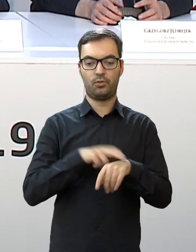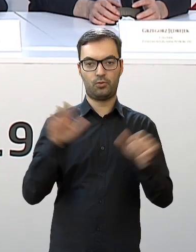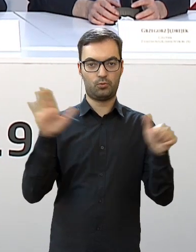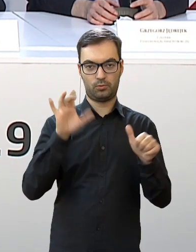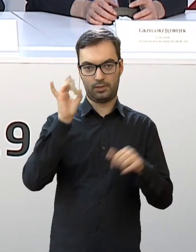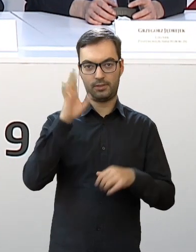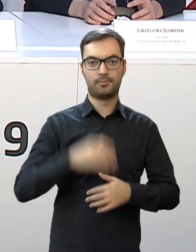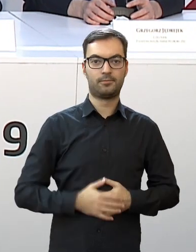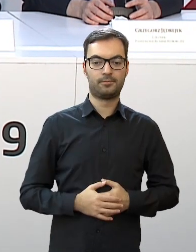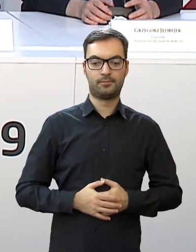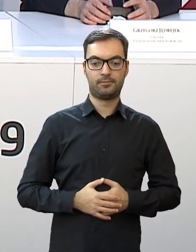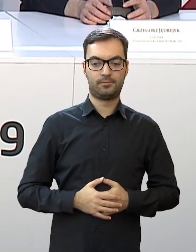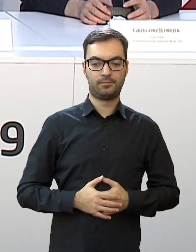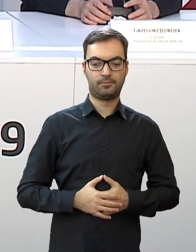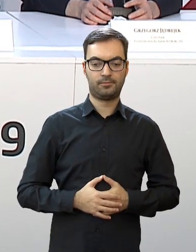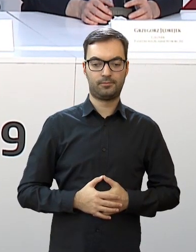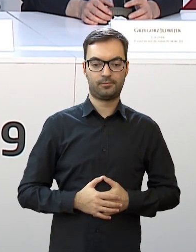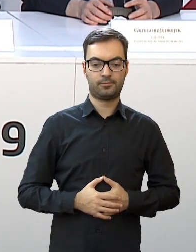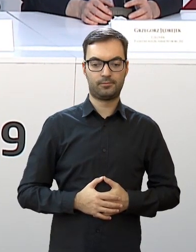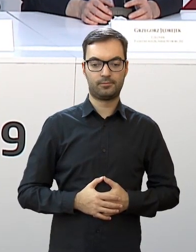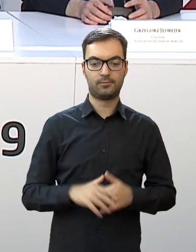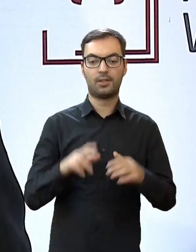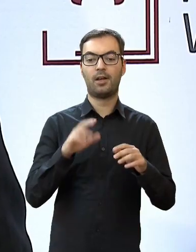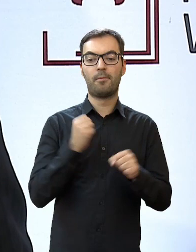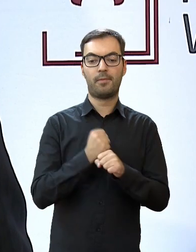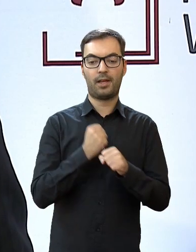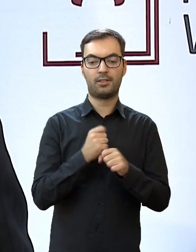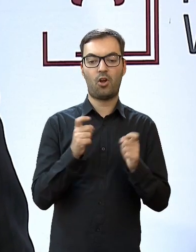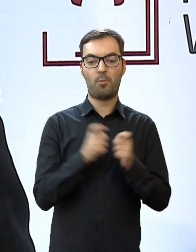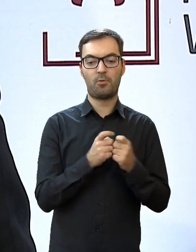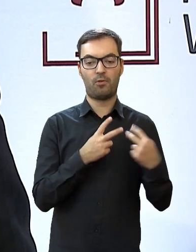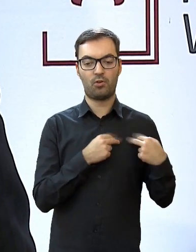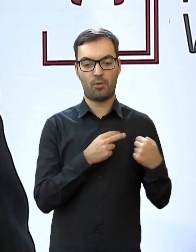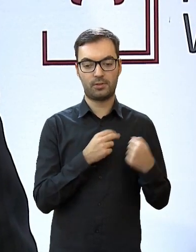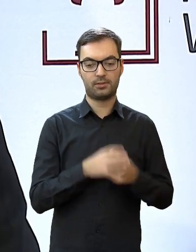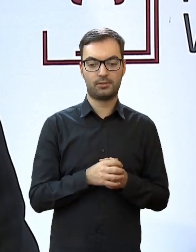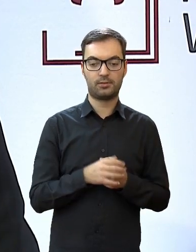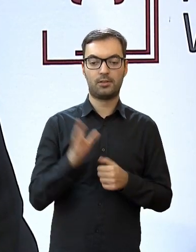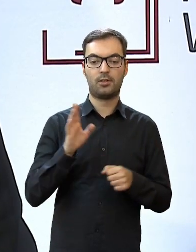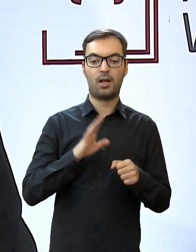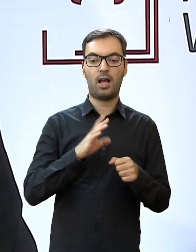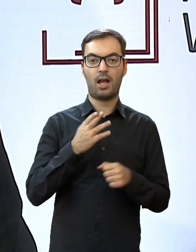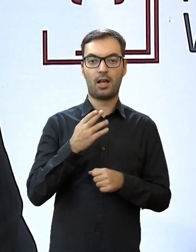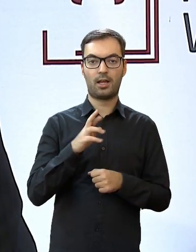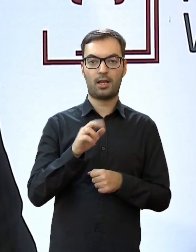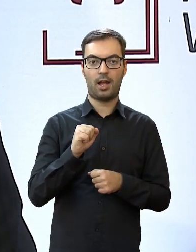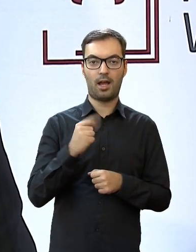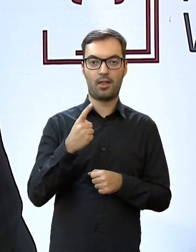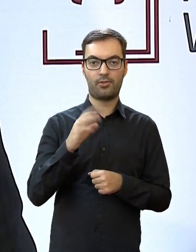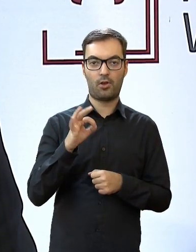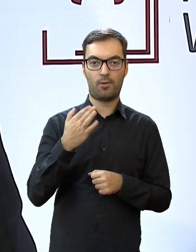dzisiaj, podczas pracy budowy komisji wyborczej w Radomsku, jeden